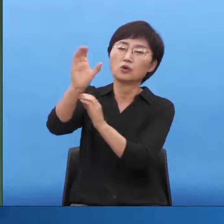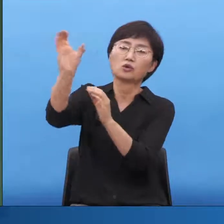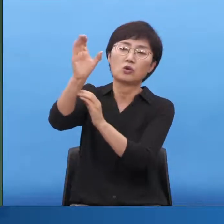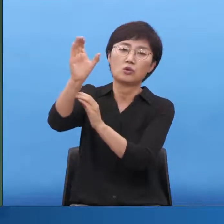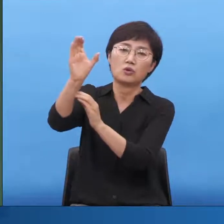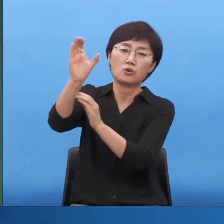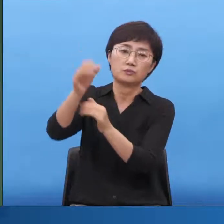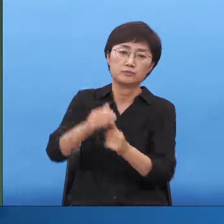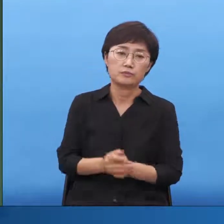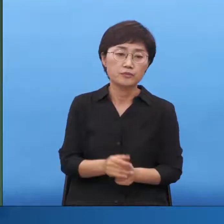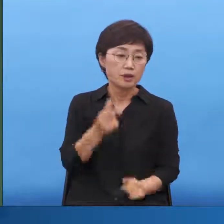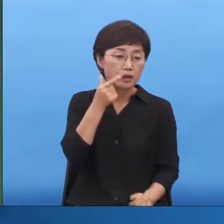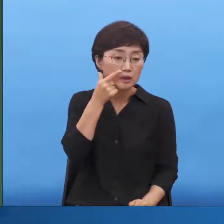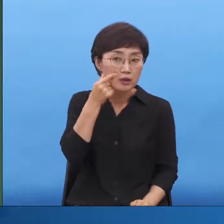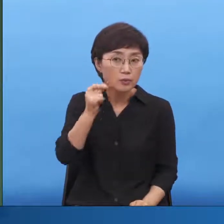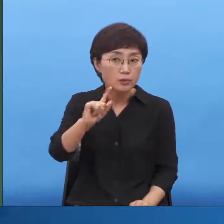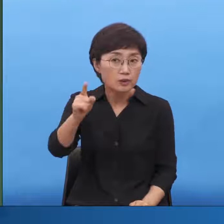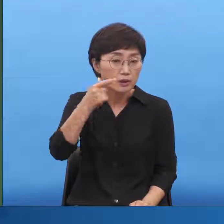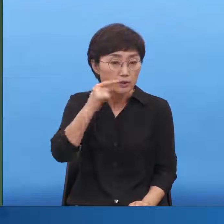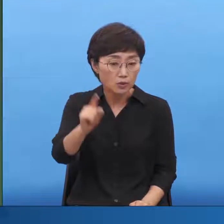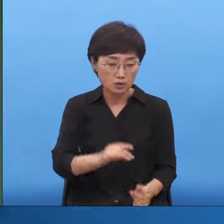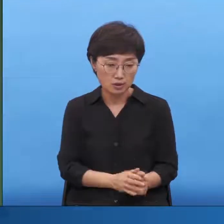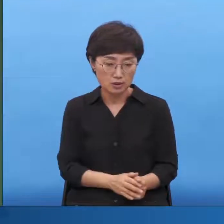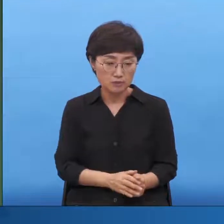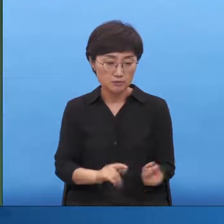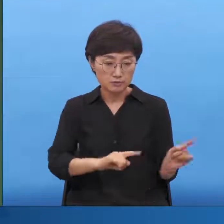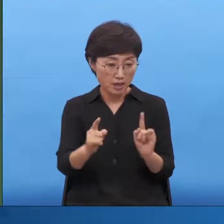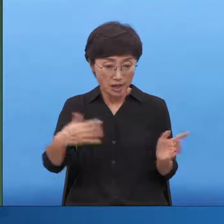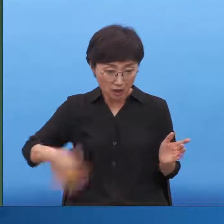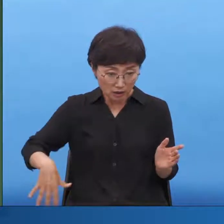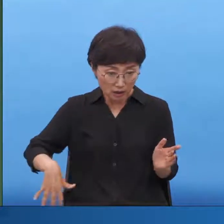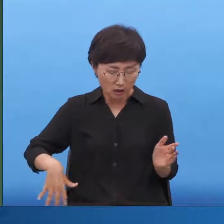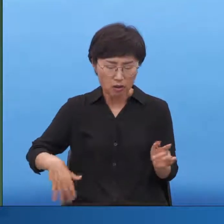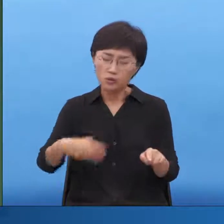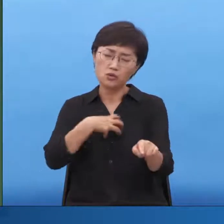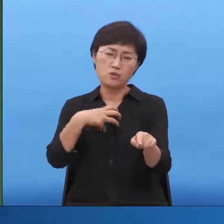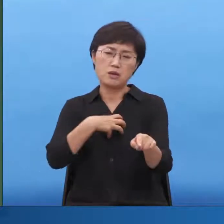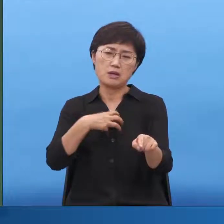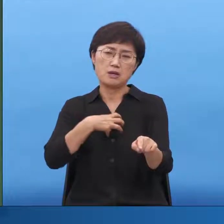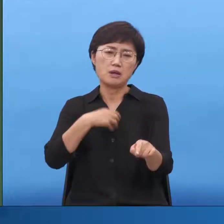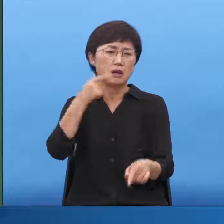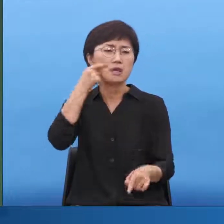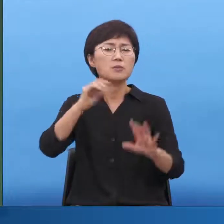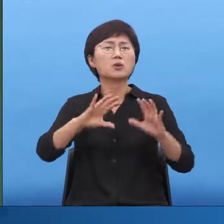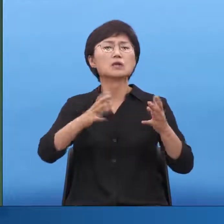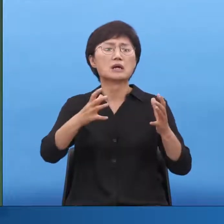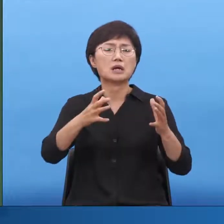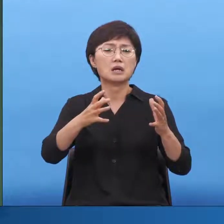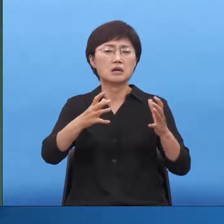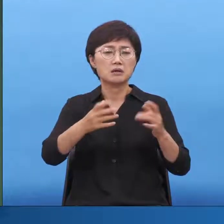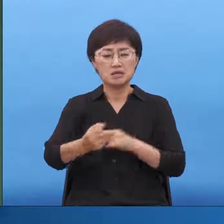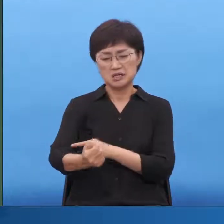在美国的人们的人数是最多的，美国呢只能变得越来越强大，但是遇到更大的痛苦。 또 뭐 일본도 잘 그 정신 차려야죠. 일본이 성장할 수밖에 없고 영지 문제 올 수밖에 없어요.